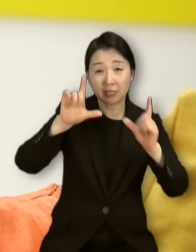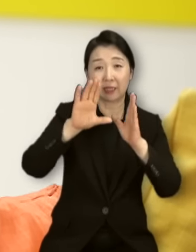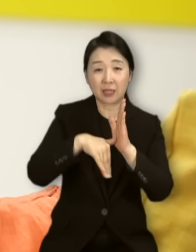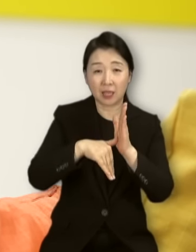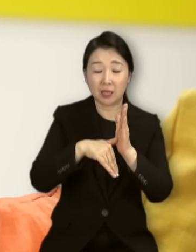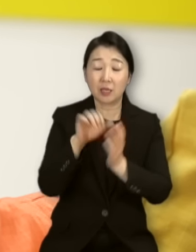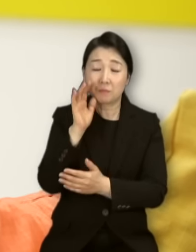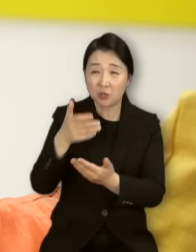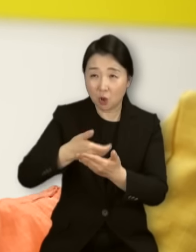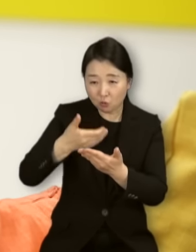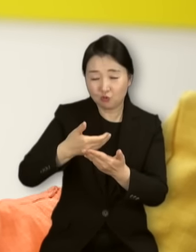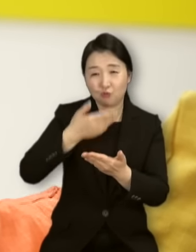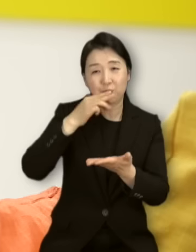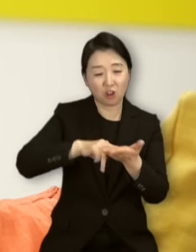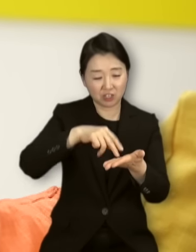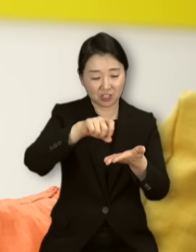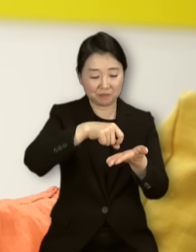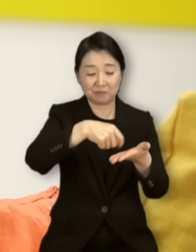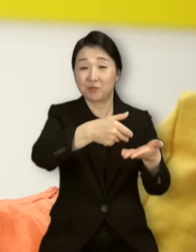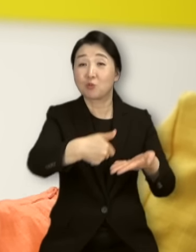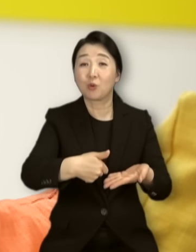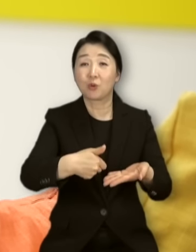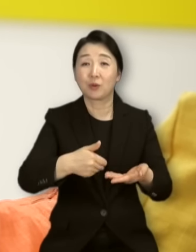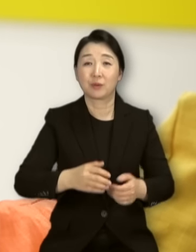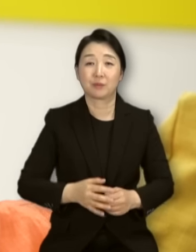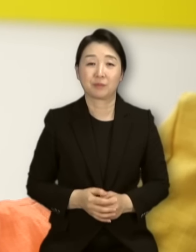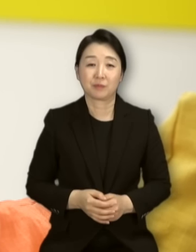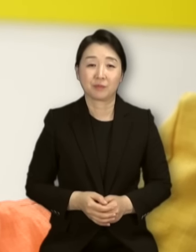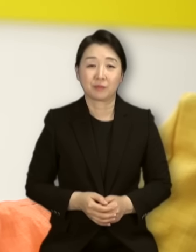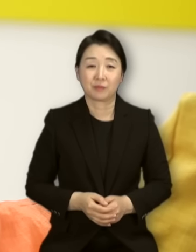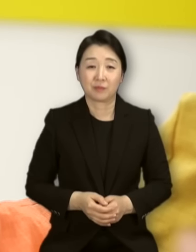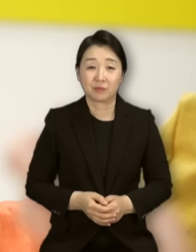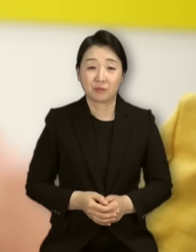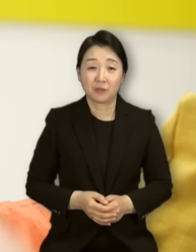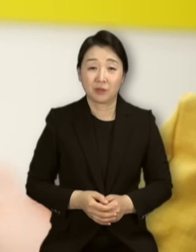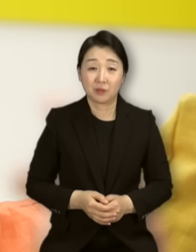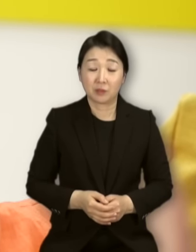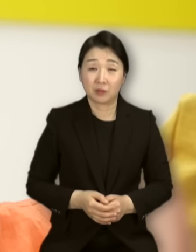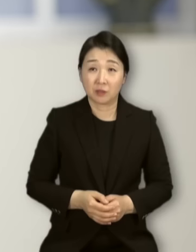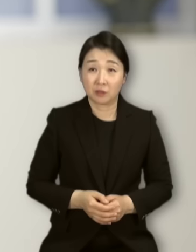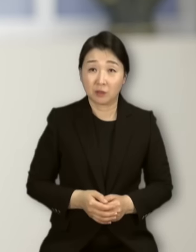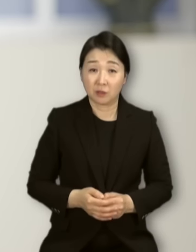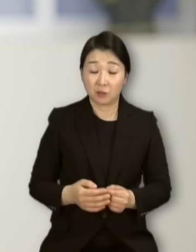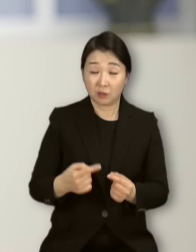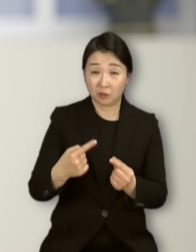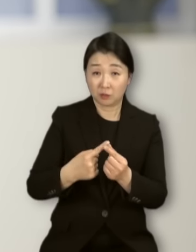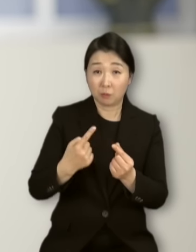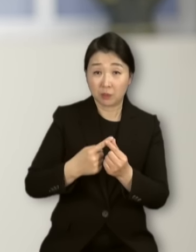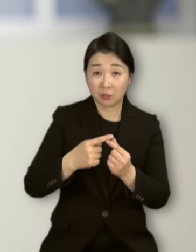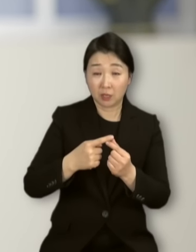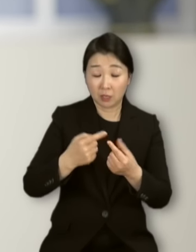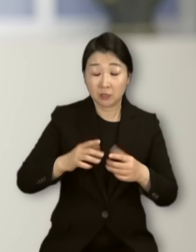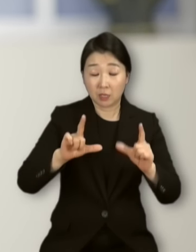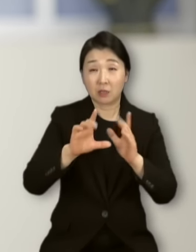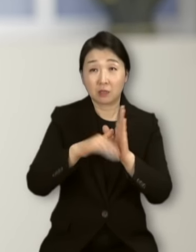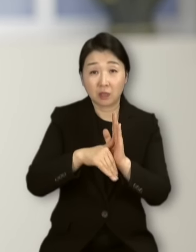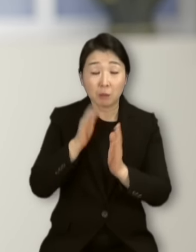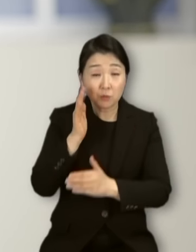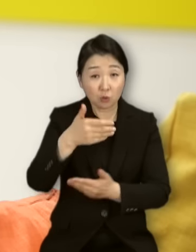미역국 하고 이렇게 편지를 써 줬어요네 근데 거기에 미역국을 첫생일날 끓여 주셨 남편이 전 미역국도 안